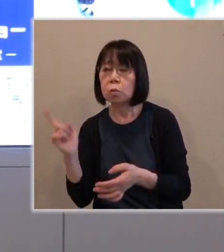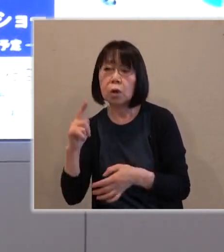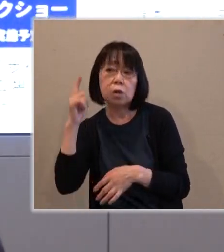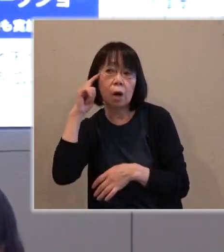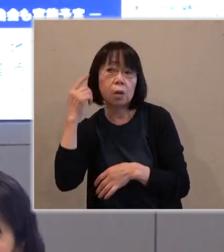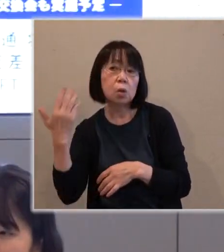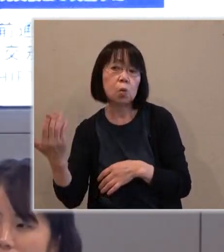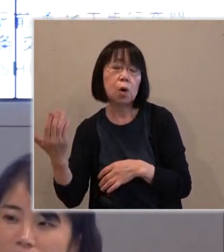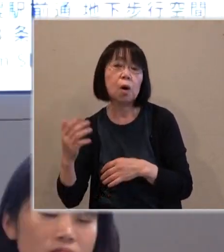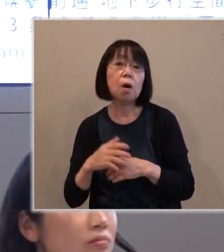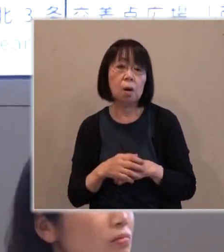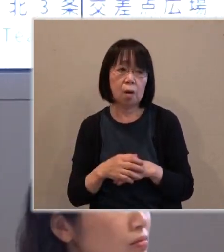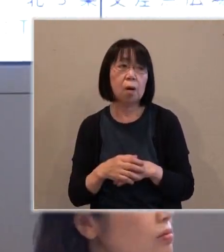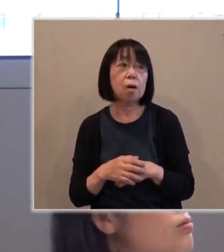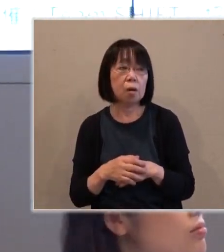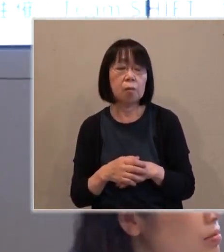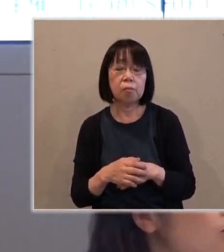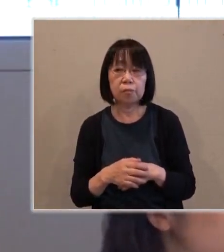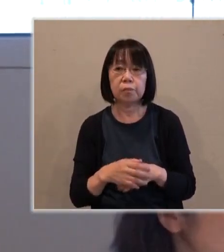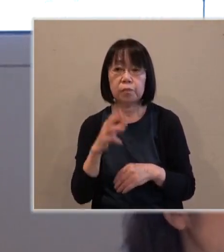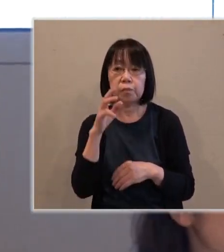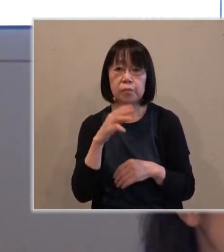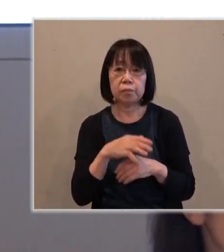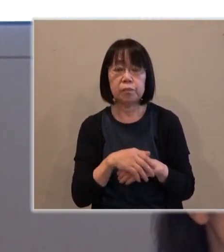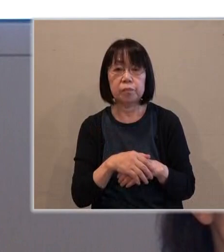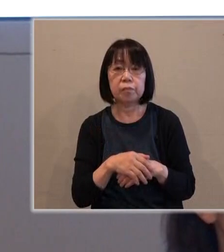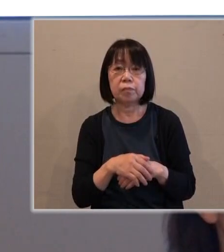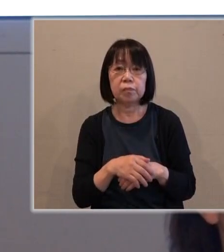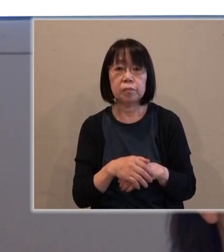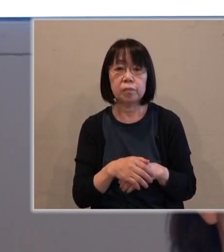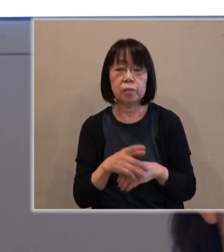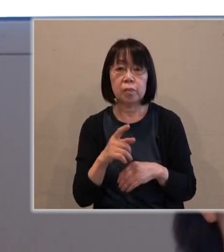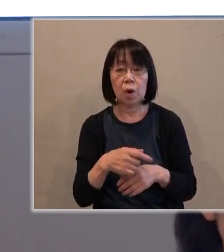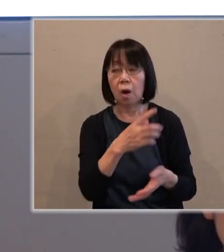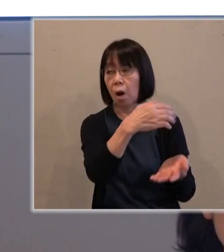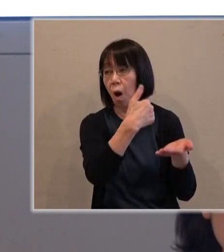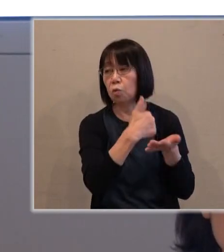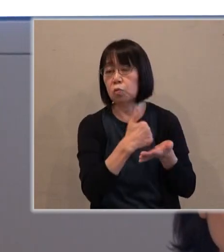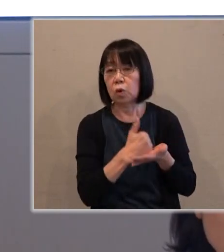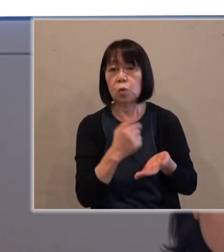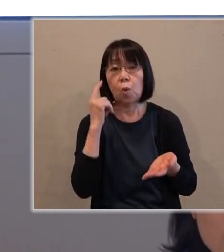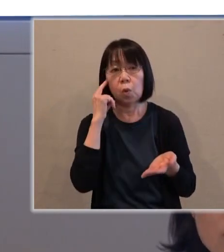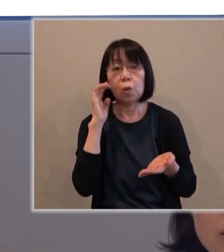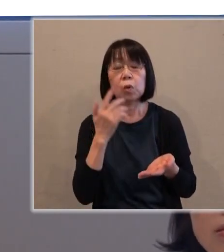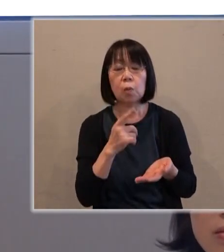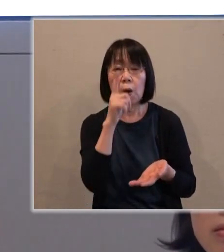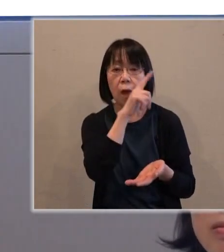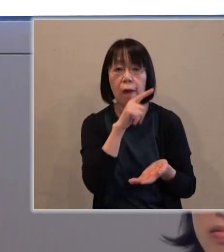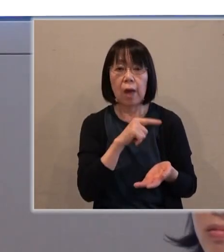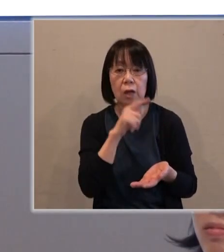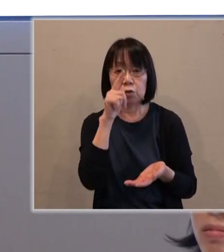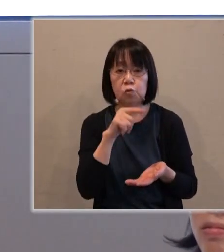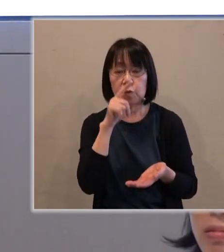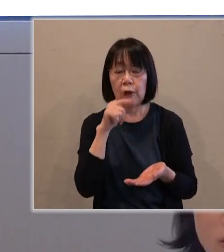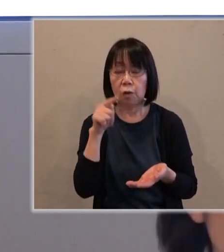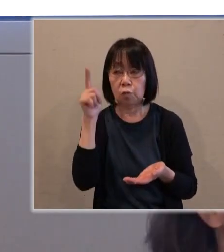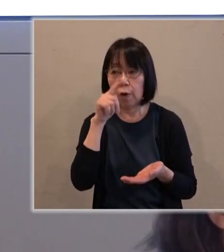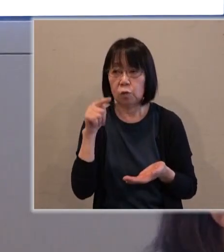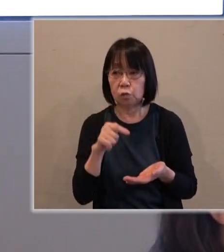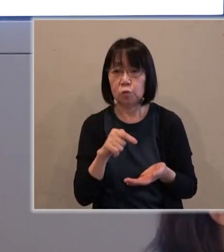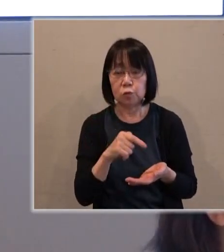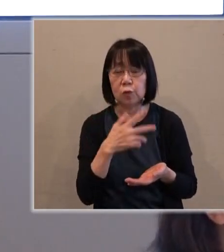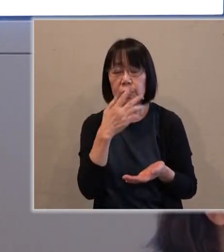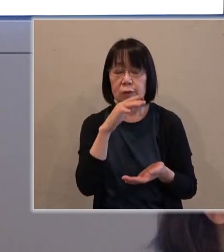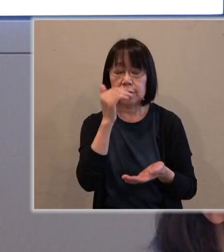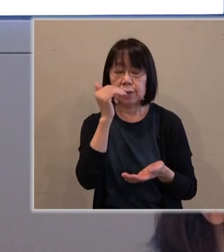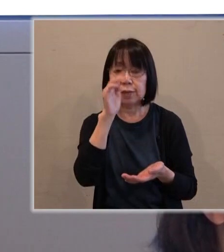一個ポイントになるよねってこと多分、おっしゃってると思うんですけど、まあ、それが SNS 等の場で、特に TikTok とインスタと YouTube でしたっけ、